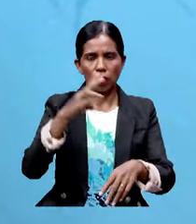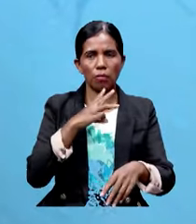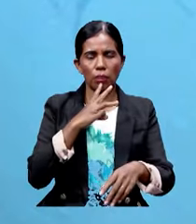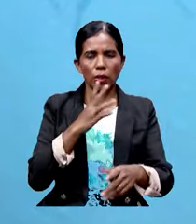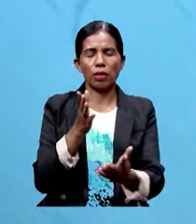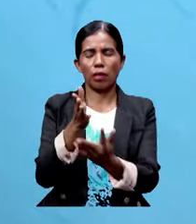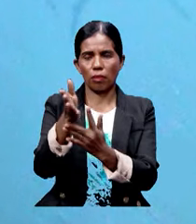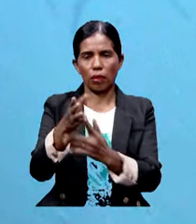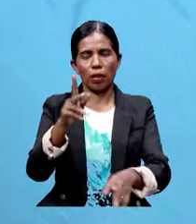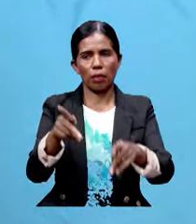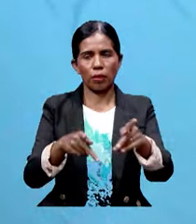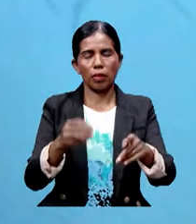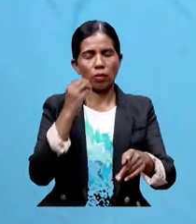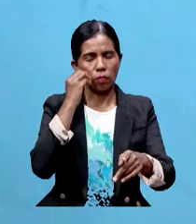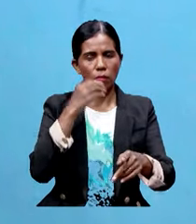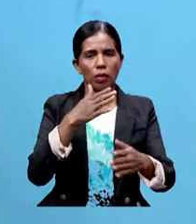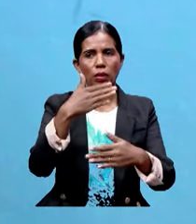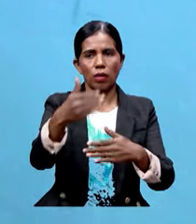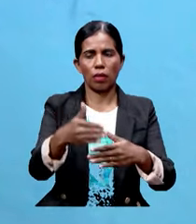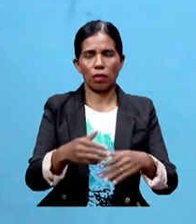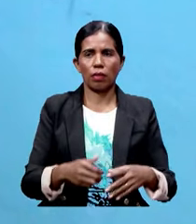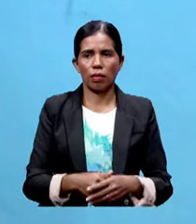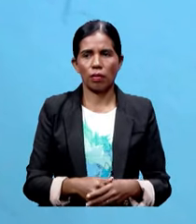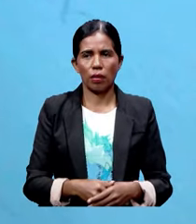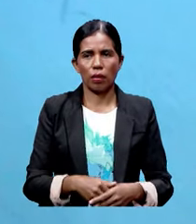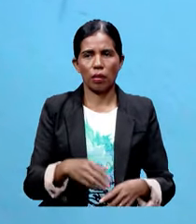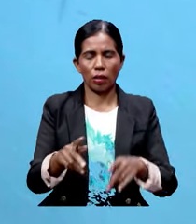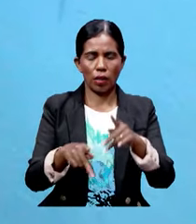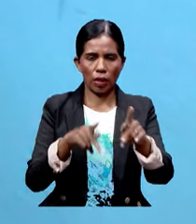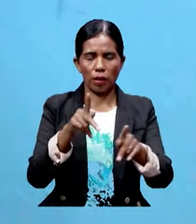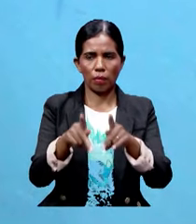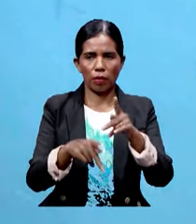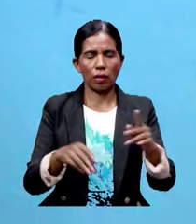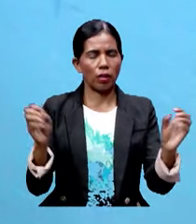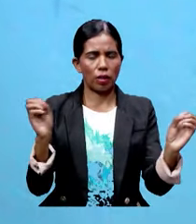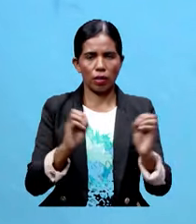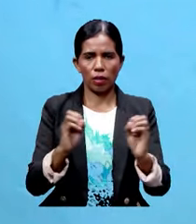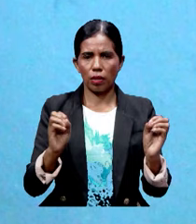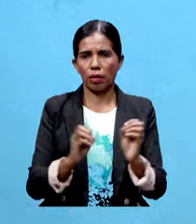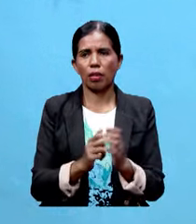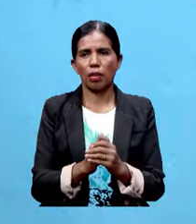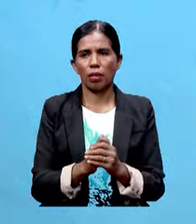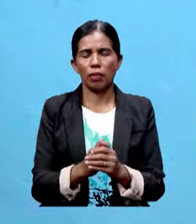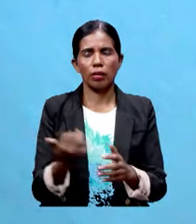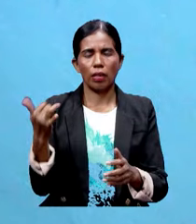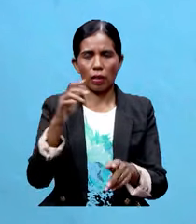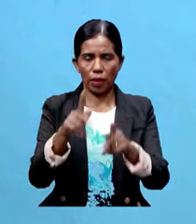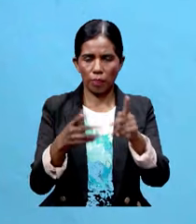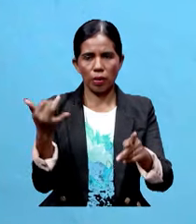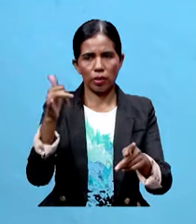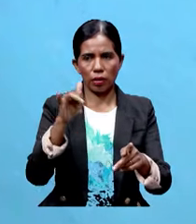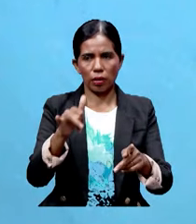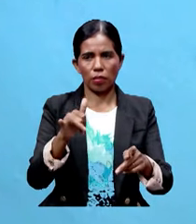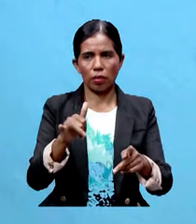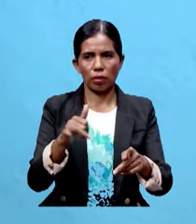maka hela-helaan dia mantap bela makan sedaru sermai yang mana bela makan las hasil bela makan